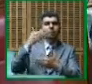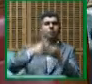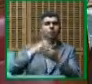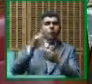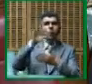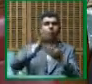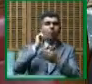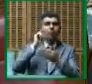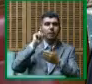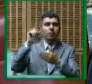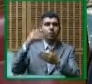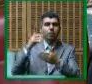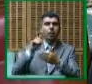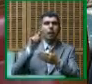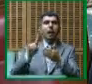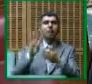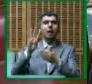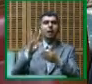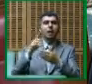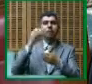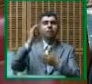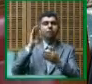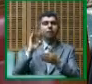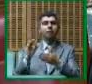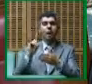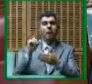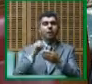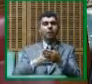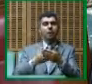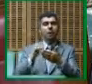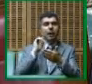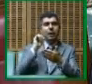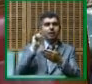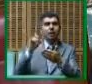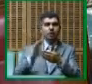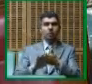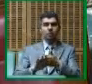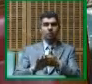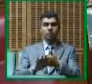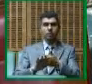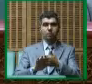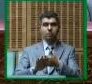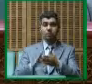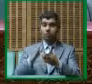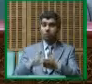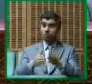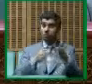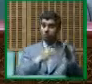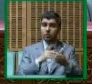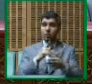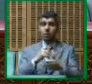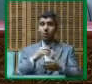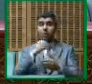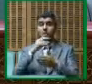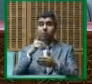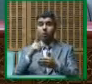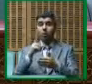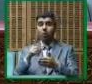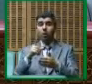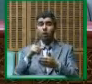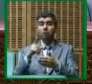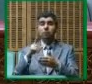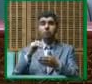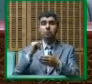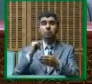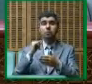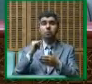عندناش معها كذلك اتفاقية التبادل الحر وعندنا عجز معها ديال 14 مليار درهم. أما فيما يتعلق بمدى استفادة بلادنا من